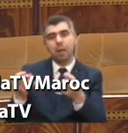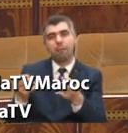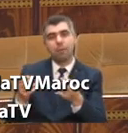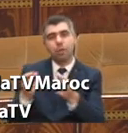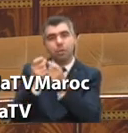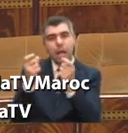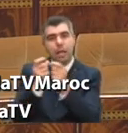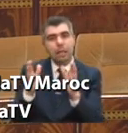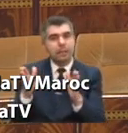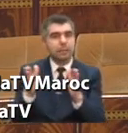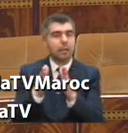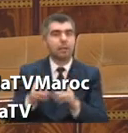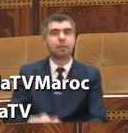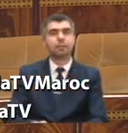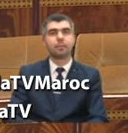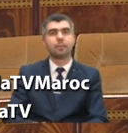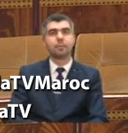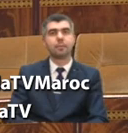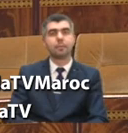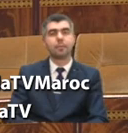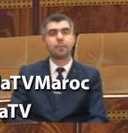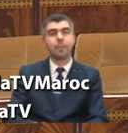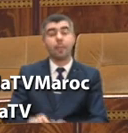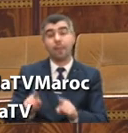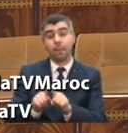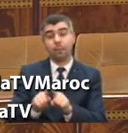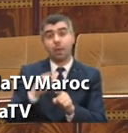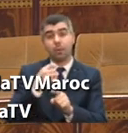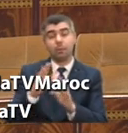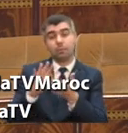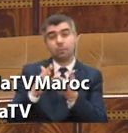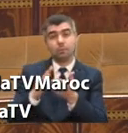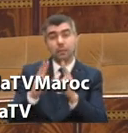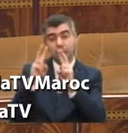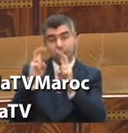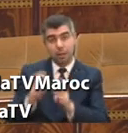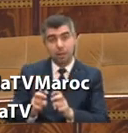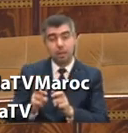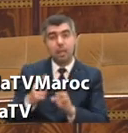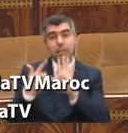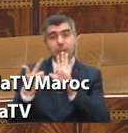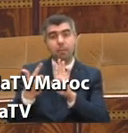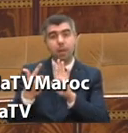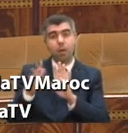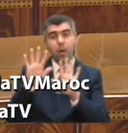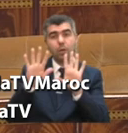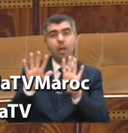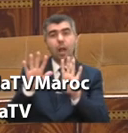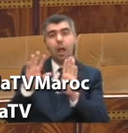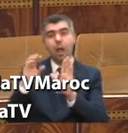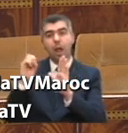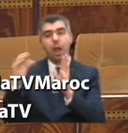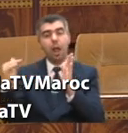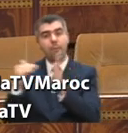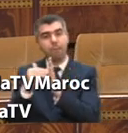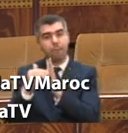الصغيرة والمتوسطة، مما أدى إلى تخفيض حوالي 726 ألف من اليد العاملة، أي